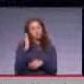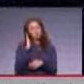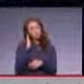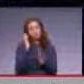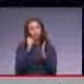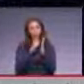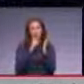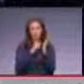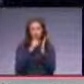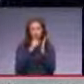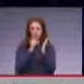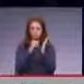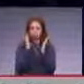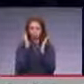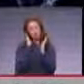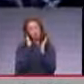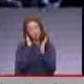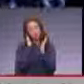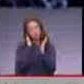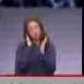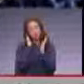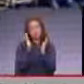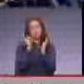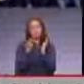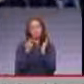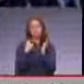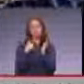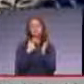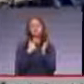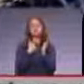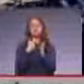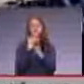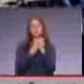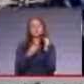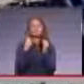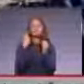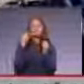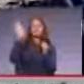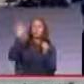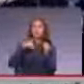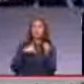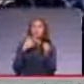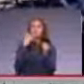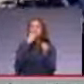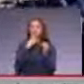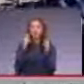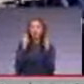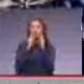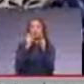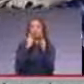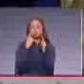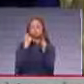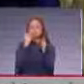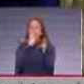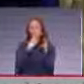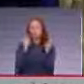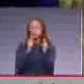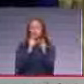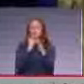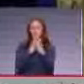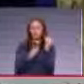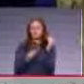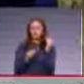الموبايل؟ انا افتكرت هتكلميهم. ما انا عايزه اكلم اي حد يجي يتصل بيهم.